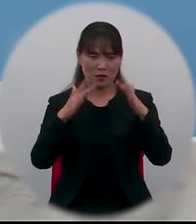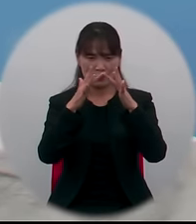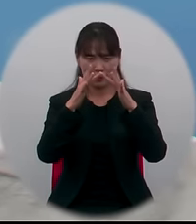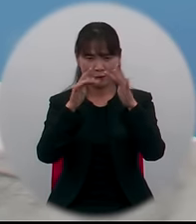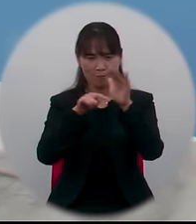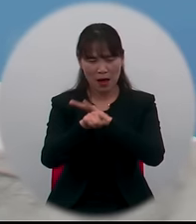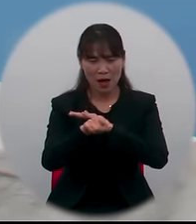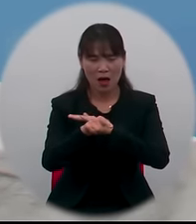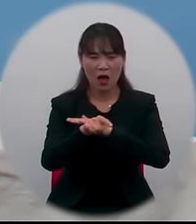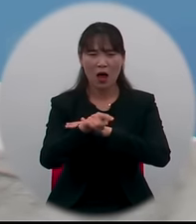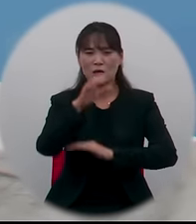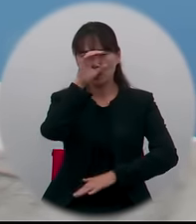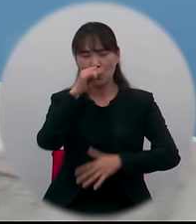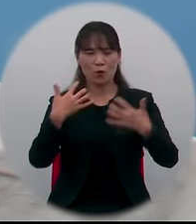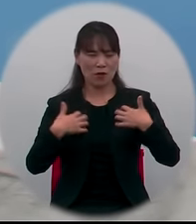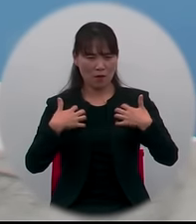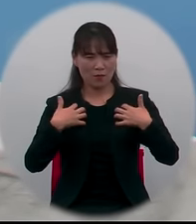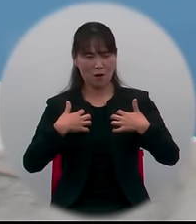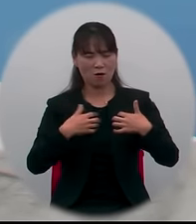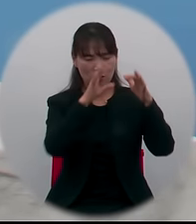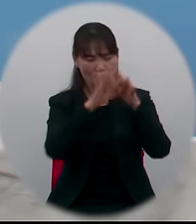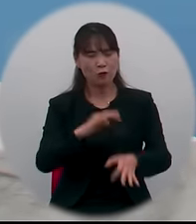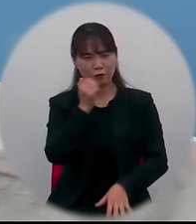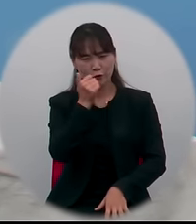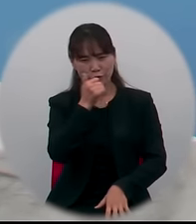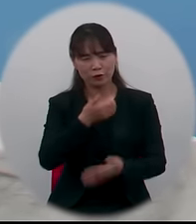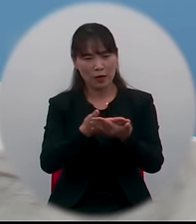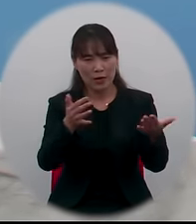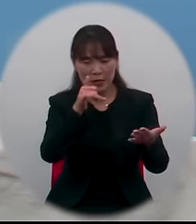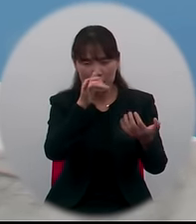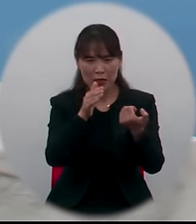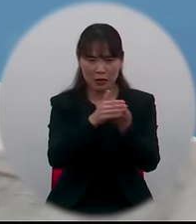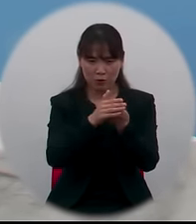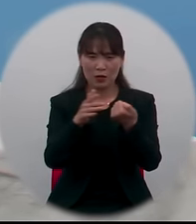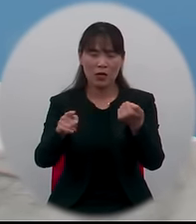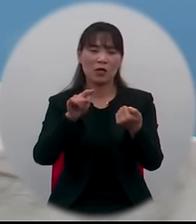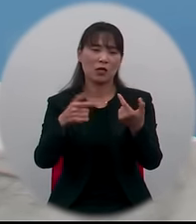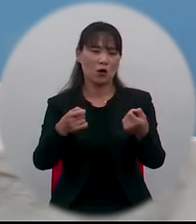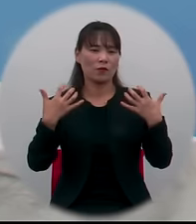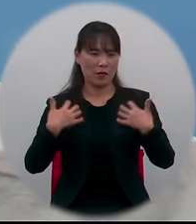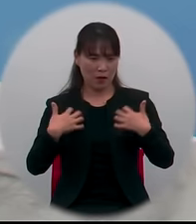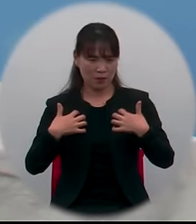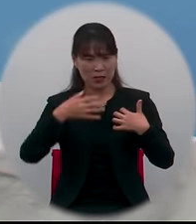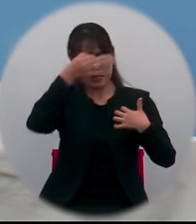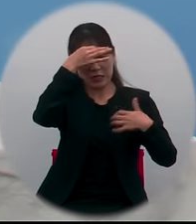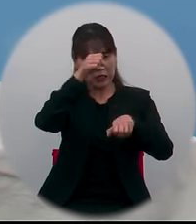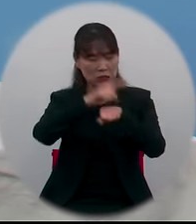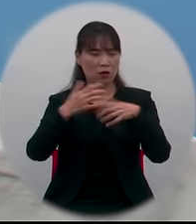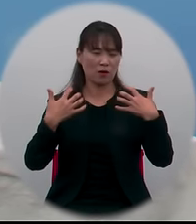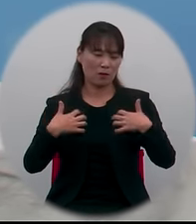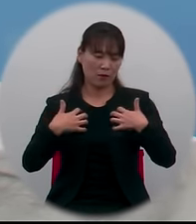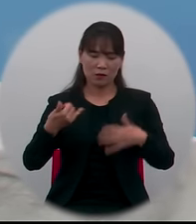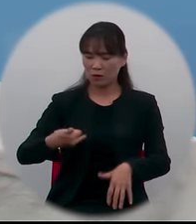들어가셔서 굉 굉장히 좋은 게임들이 분기마다 소개가 되고 있는데 그중에서 특히 인디 게임이나 아마추어 게임들 기능성 게임들